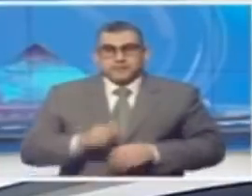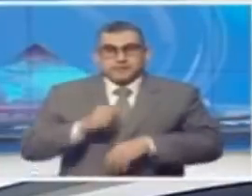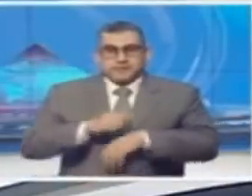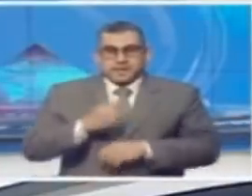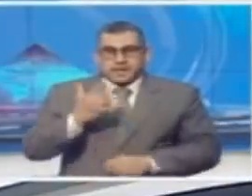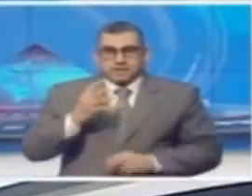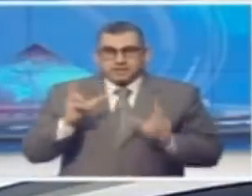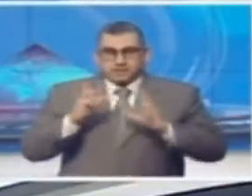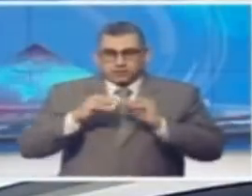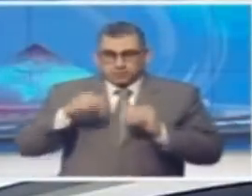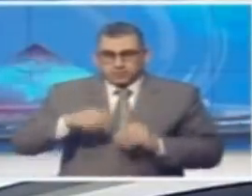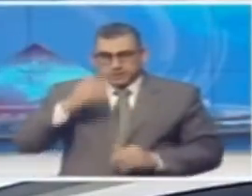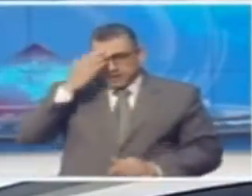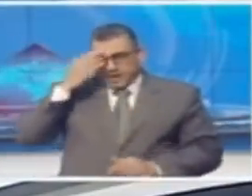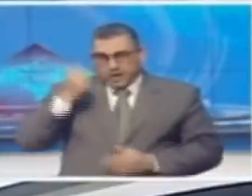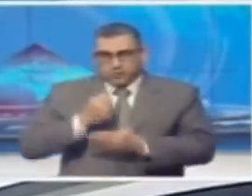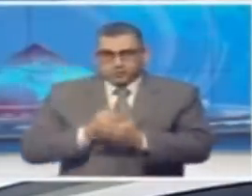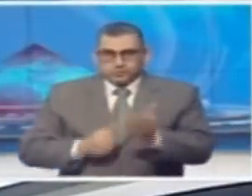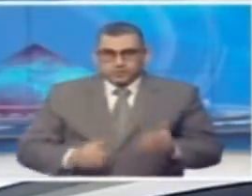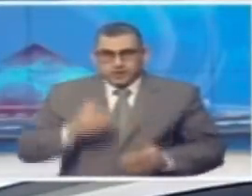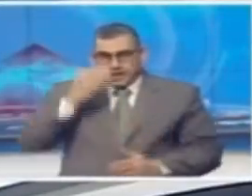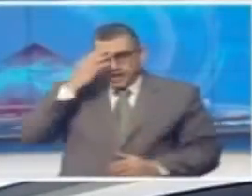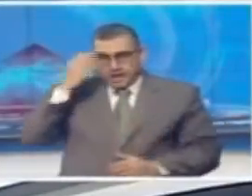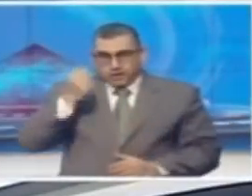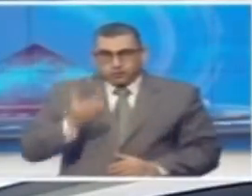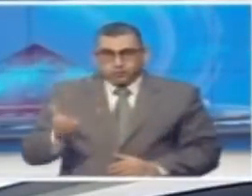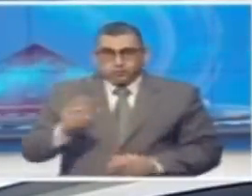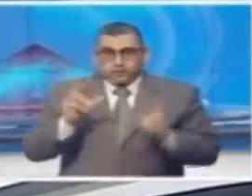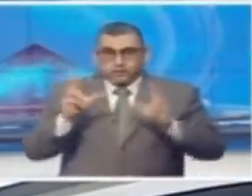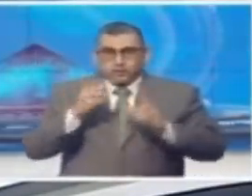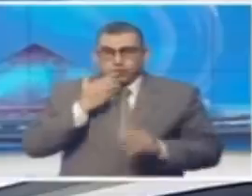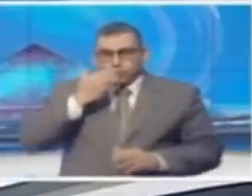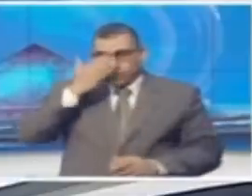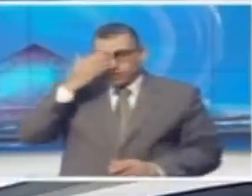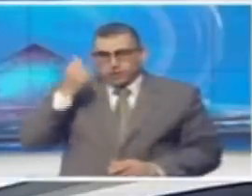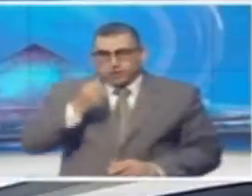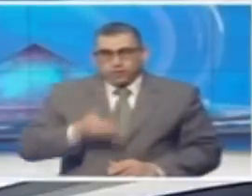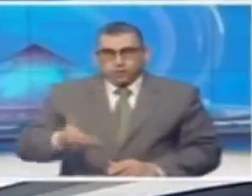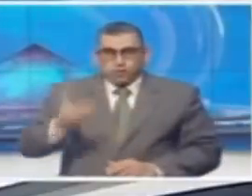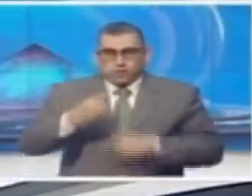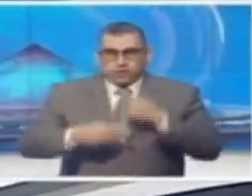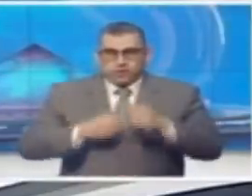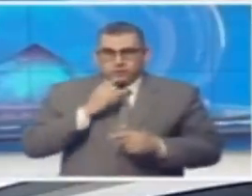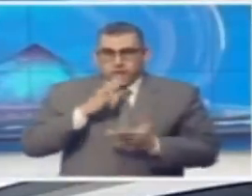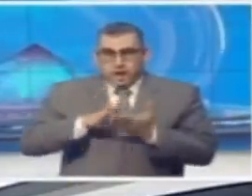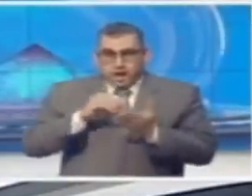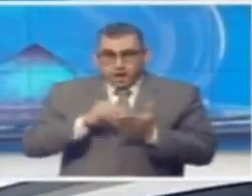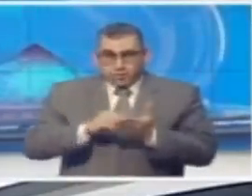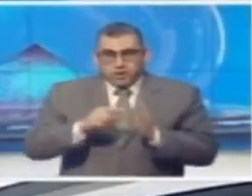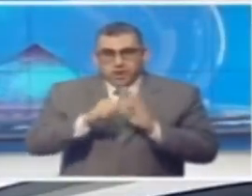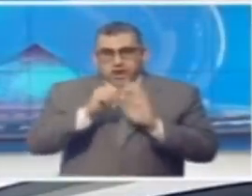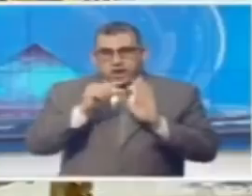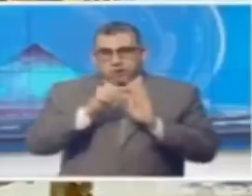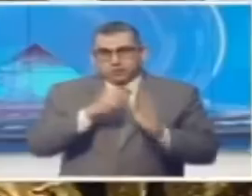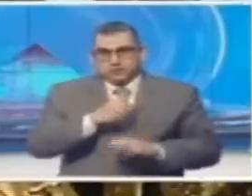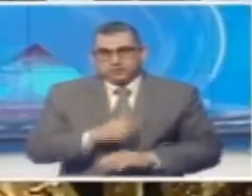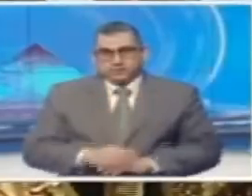الخامسة من التلفزيون المصري، أهلا بكم. أهلا بكم مشاهدينا، كل عام وأنتم دائما بخير. ونبدأ معكم